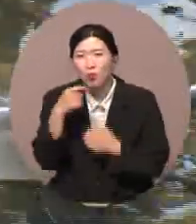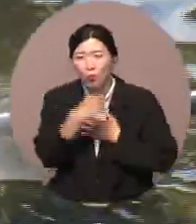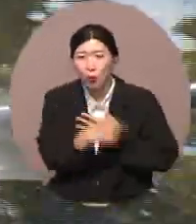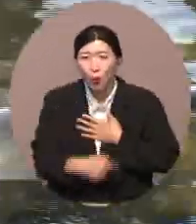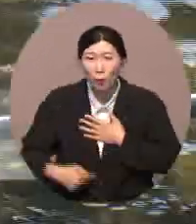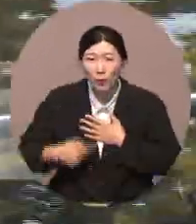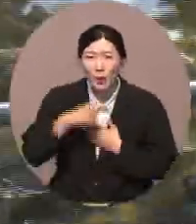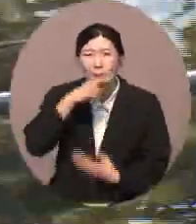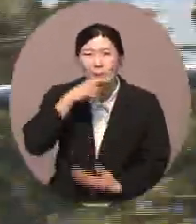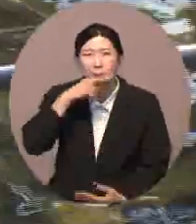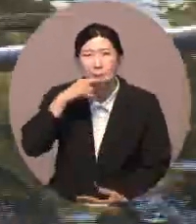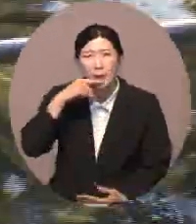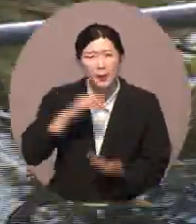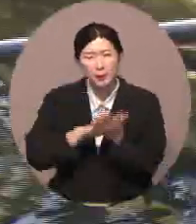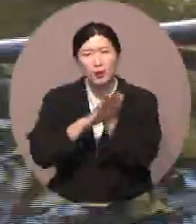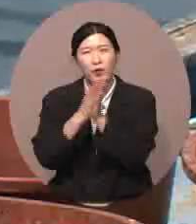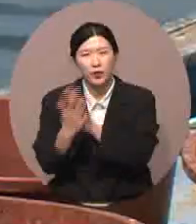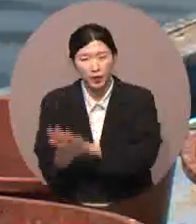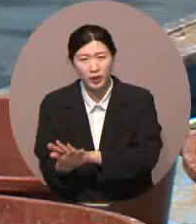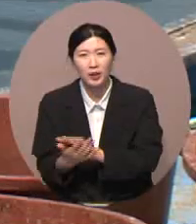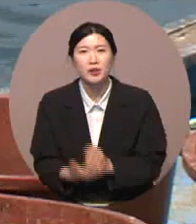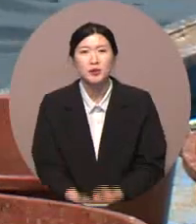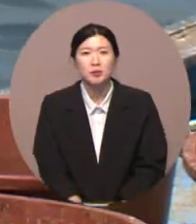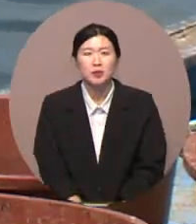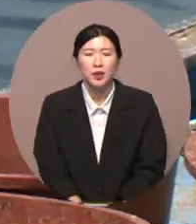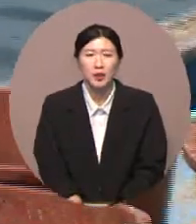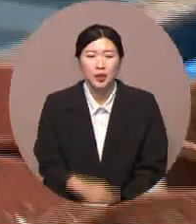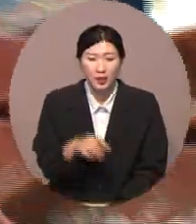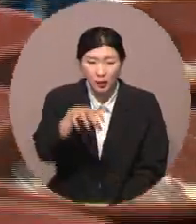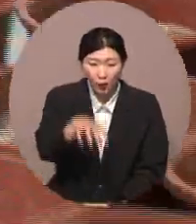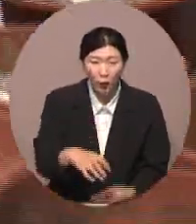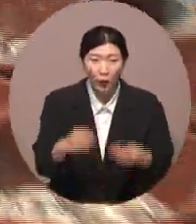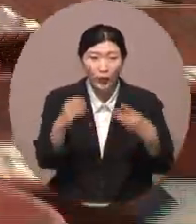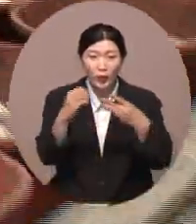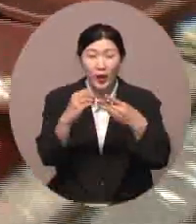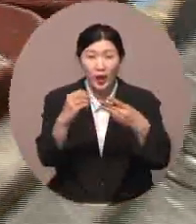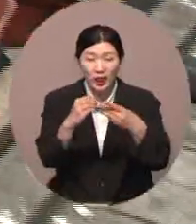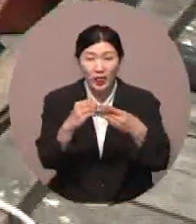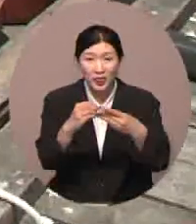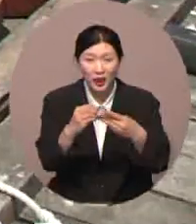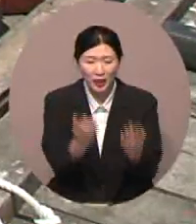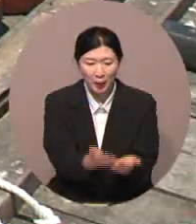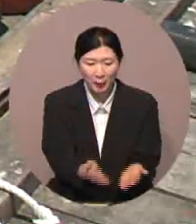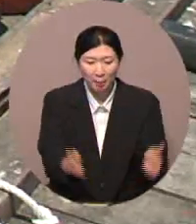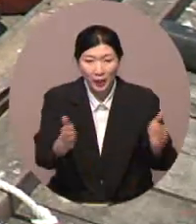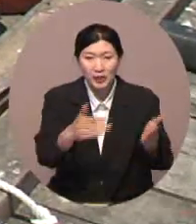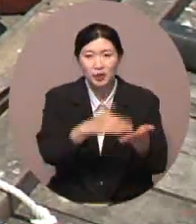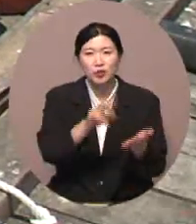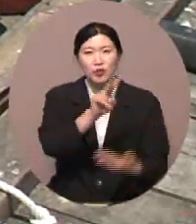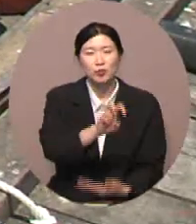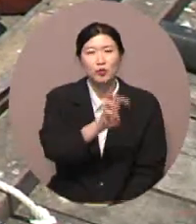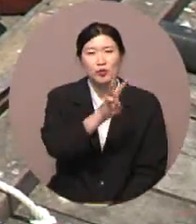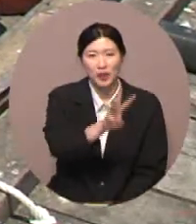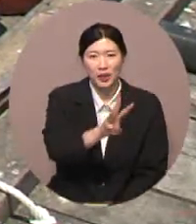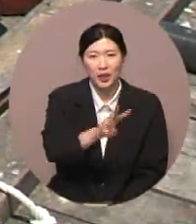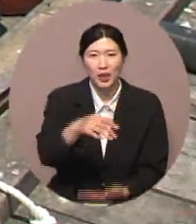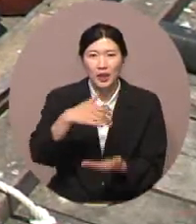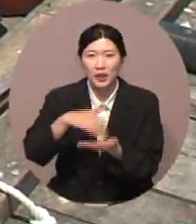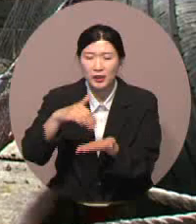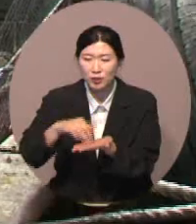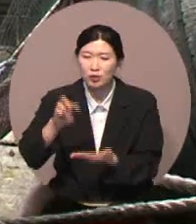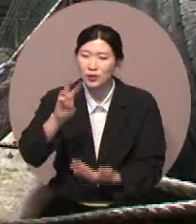곳곳이 벌거 익었습니다 태안의 한 양식장에서 수거한 물고기들 있니다 23개 상자 3 4천여 마리에